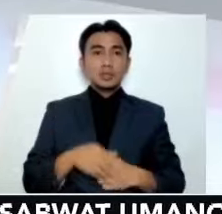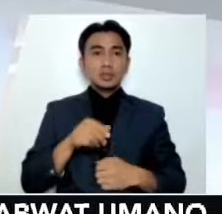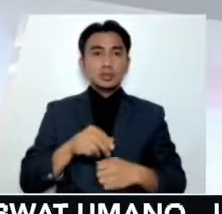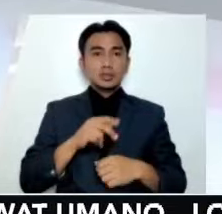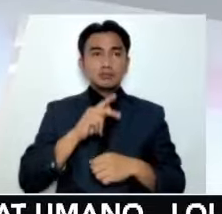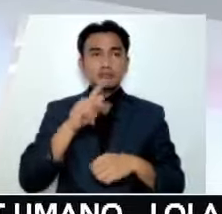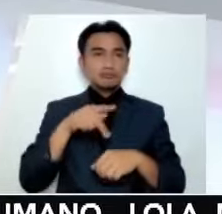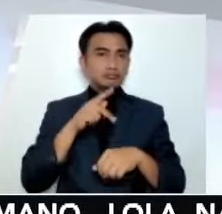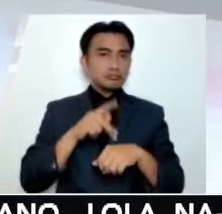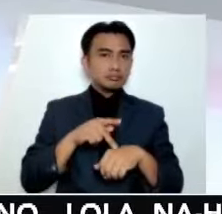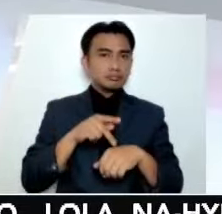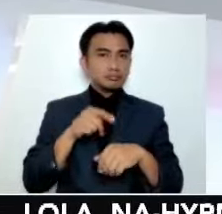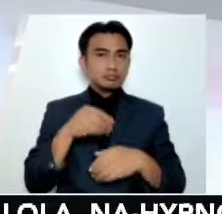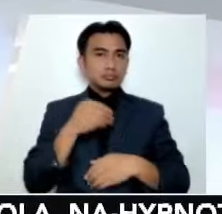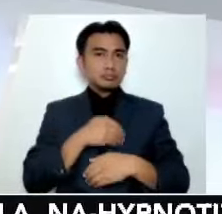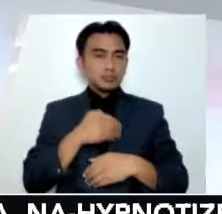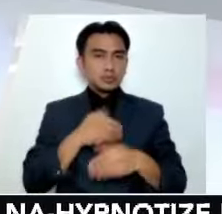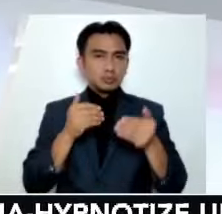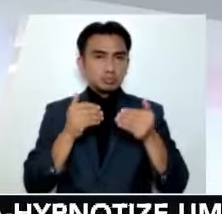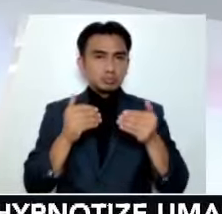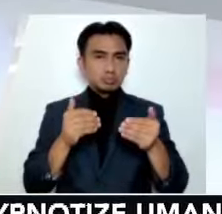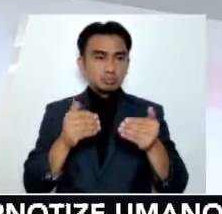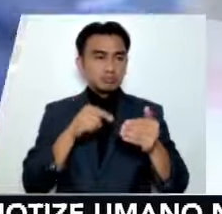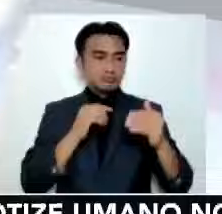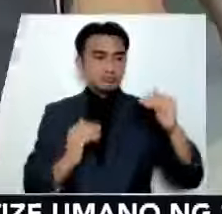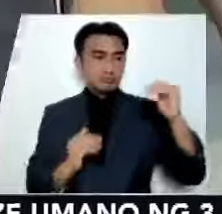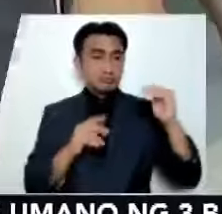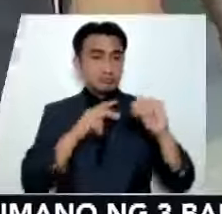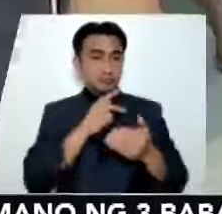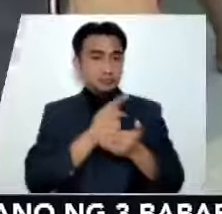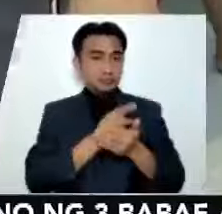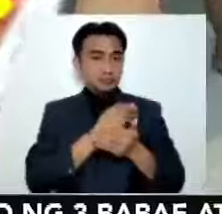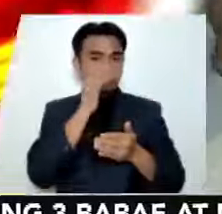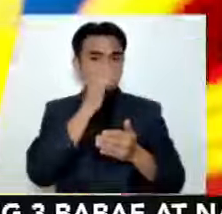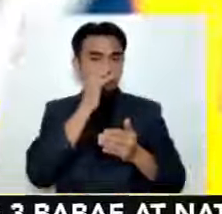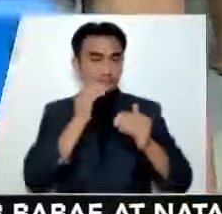ang paghina ng piso sa report ni Bon Aquino.